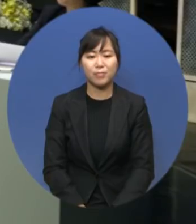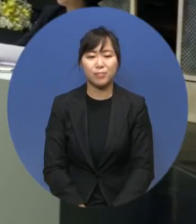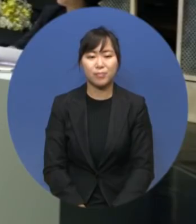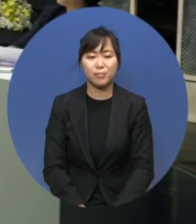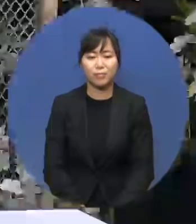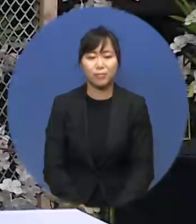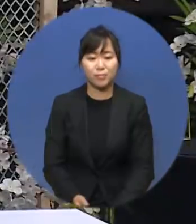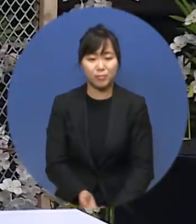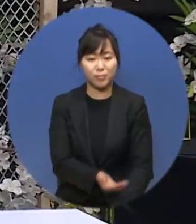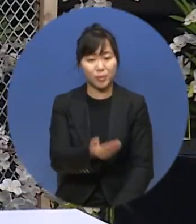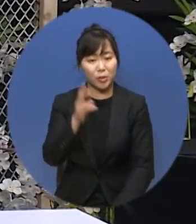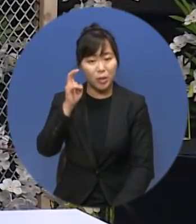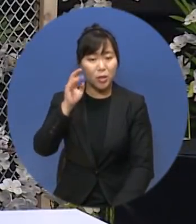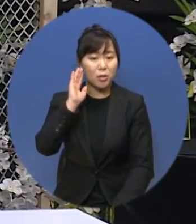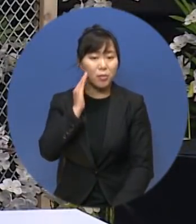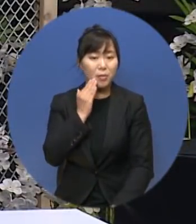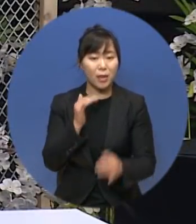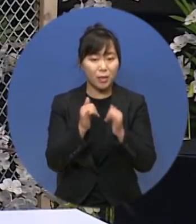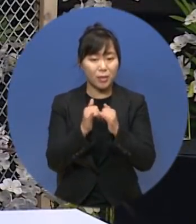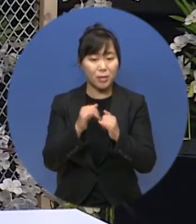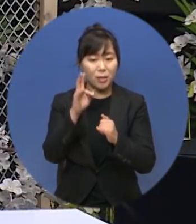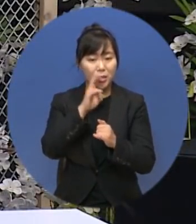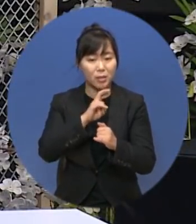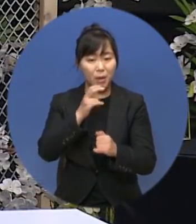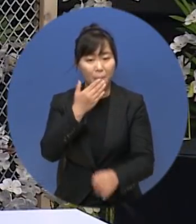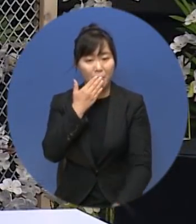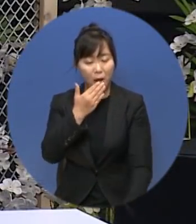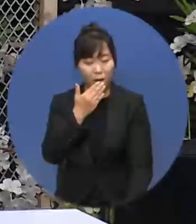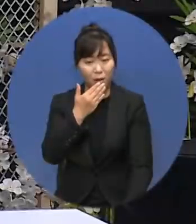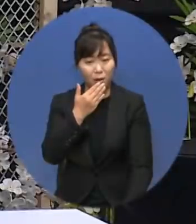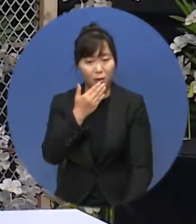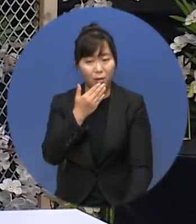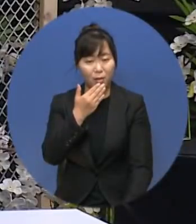여러분 혹시 청각장애인이 음악을 할 수 있고